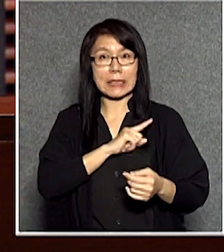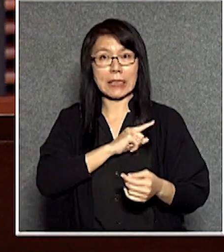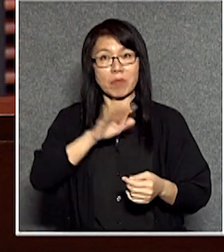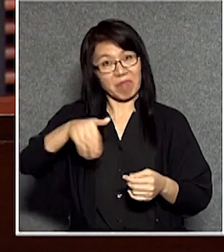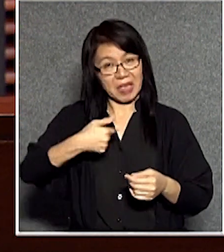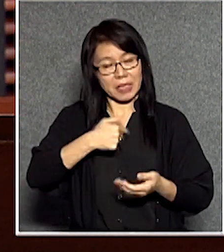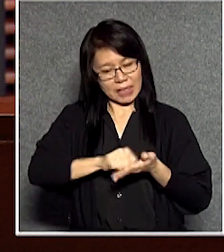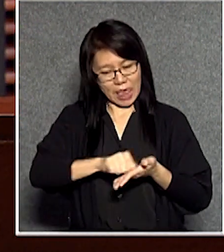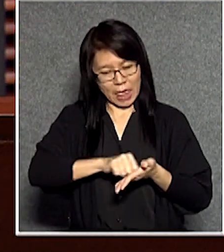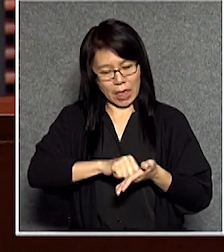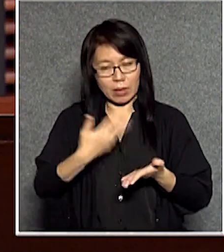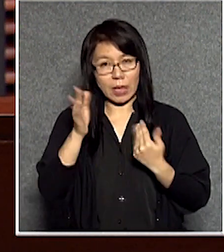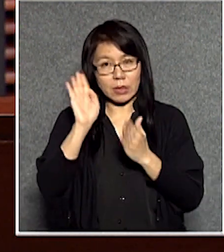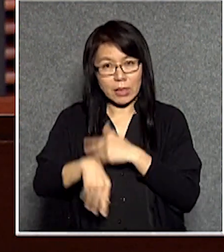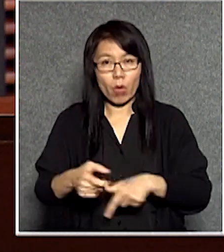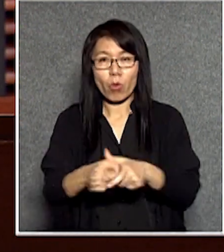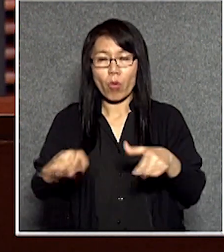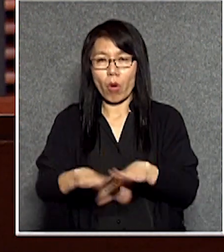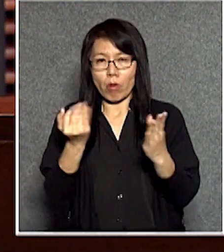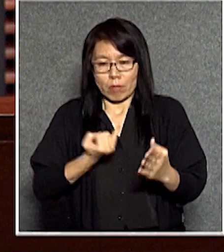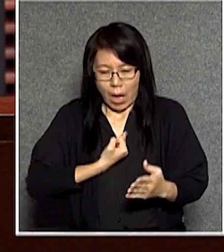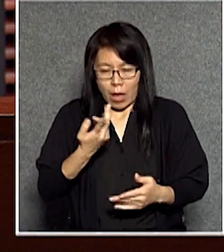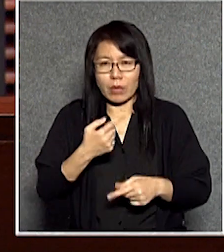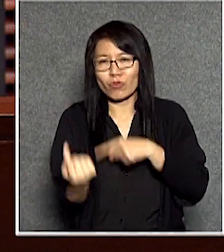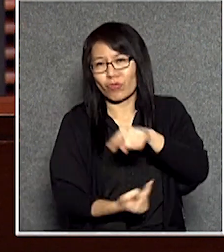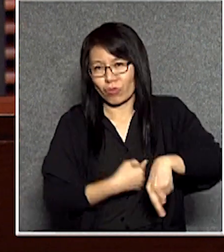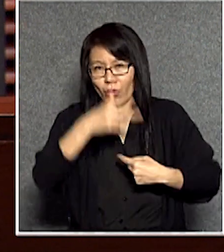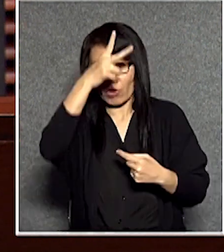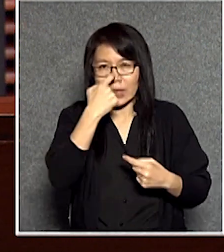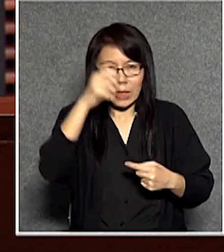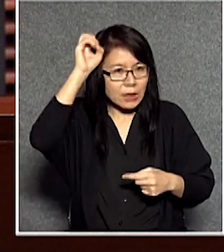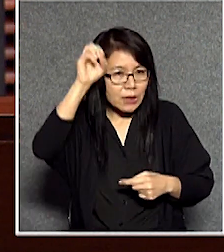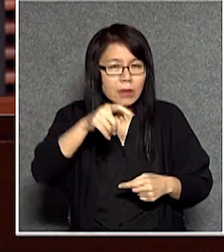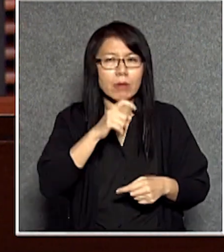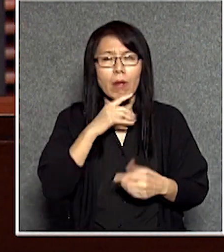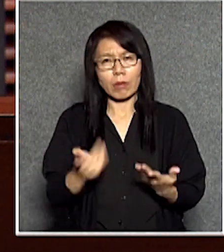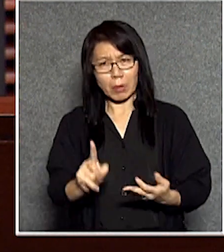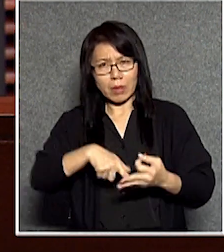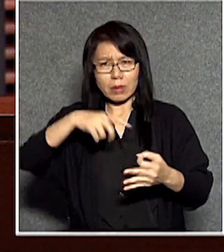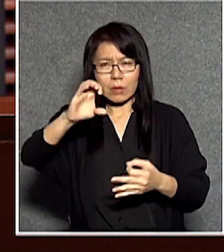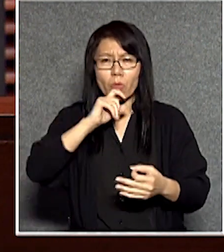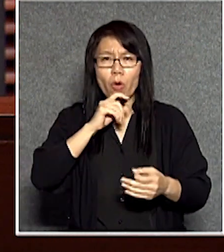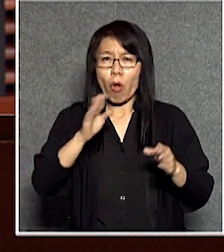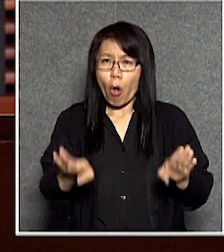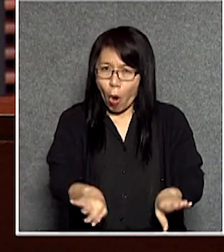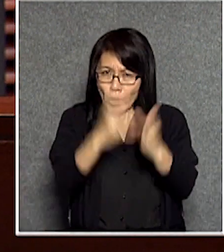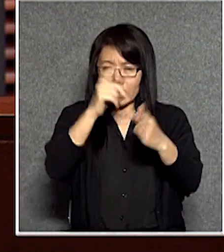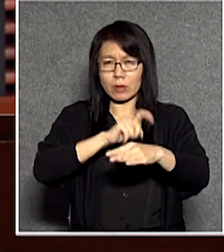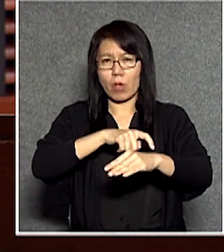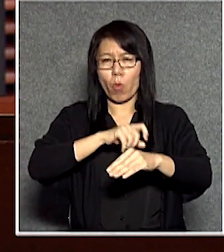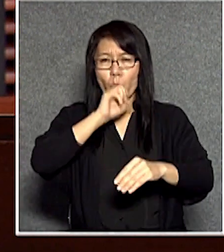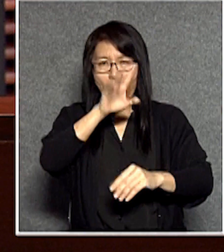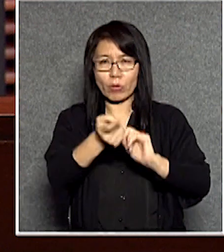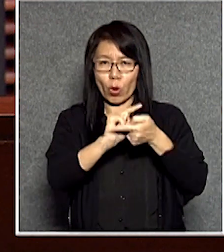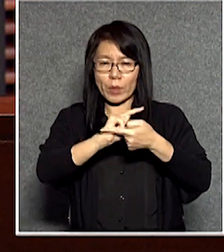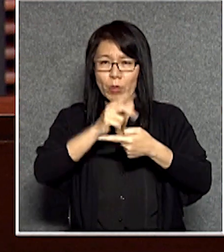的，但是其後就公開承認這個是轉達梁振英的意見。為什麼周浩鼎不一開始就表達代表梁振英